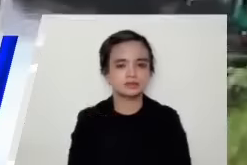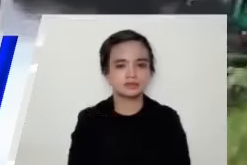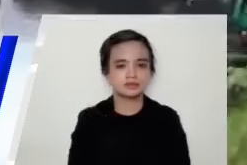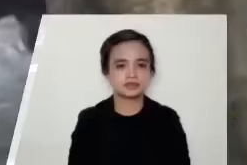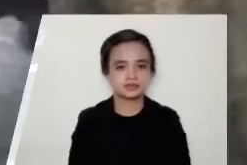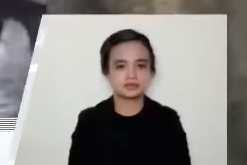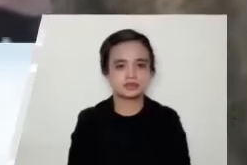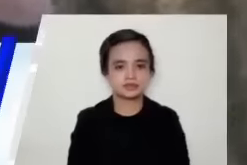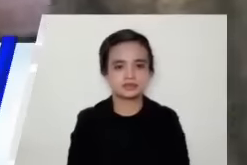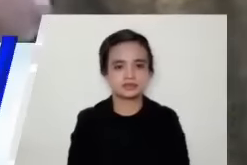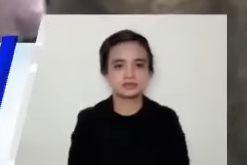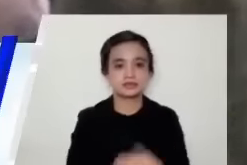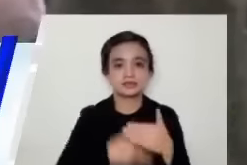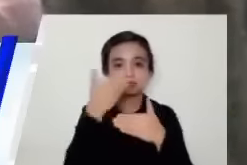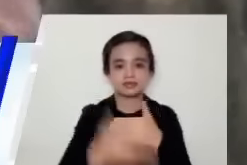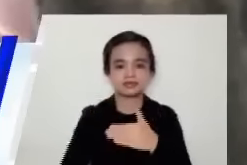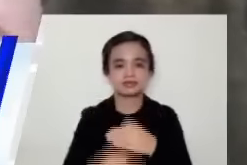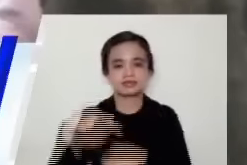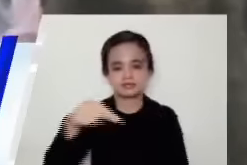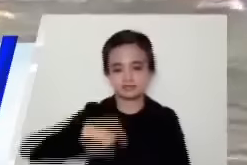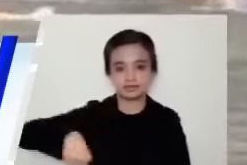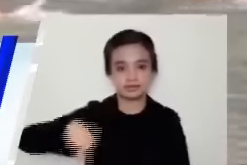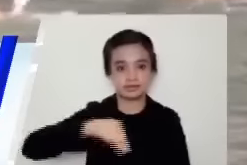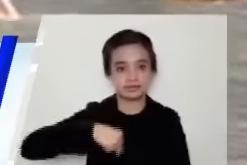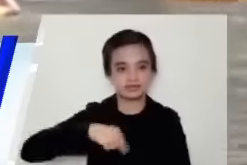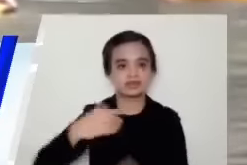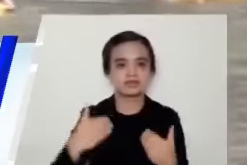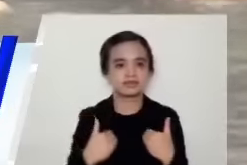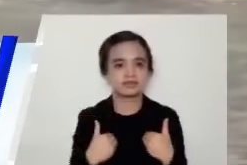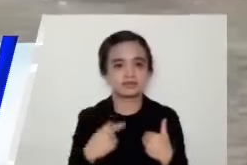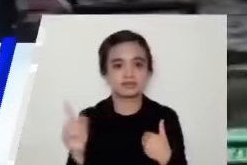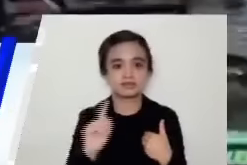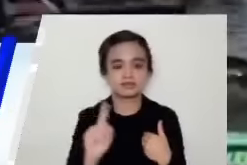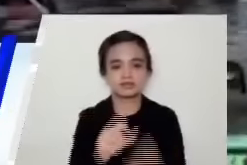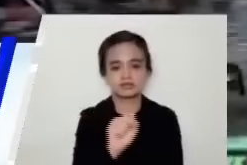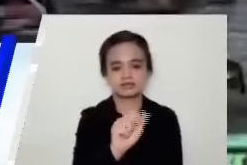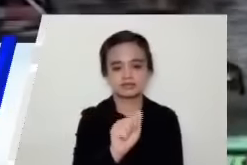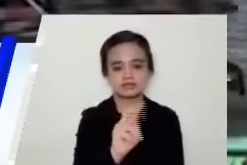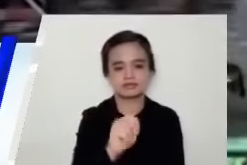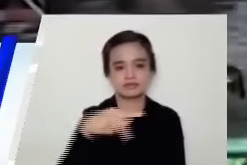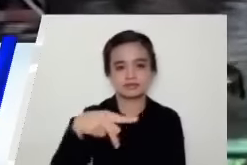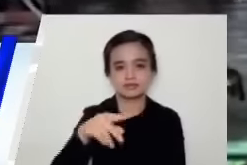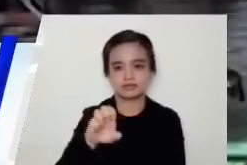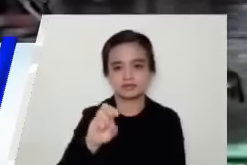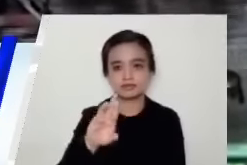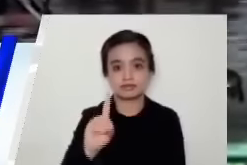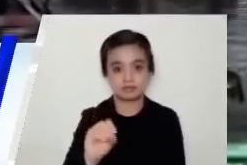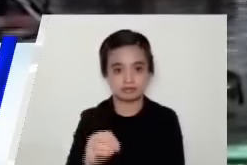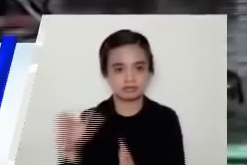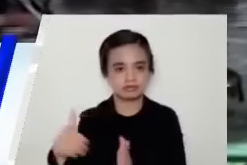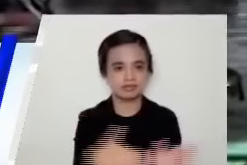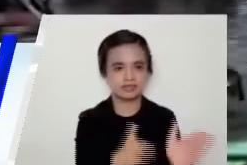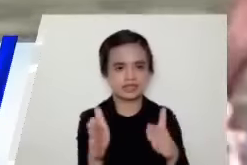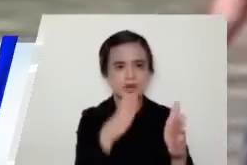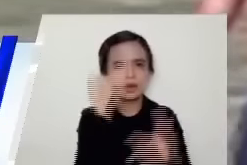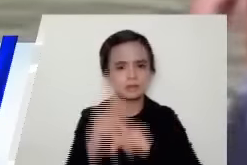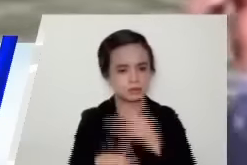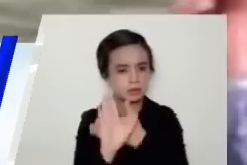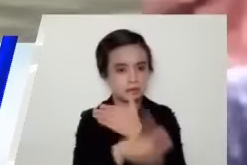Sa Quirino naman, patok ding pambeat the heat ang San Pedro River. Binabalik-balikan ang ilog dahil bukod sa linis ng